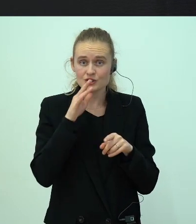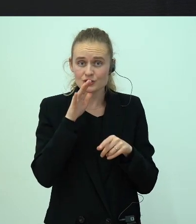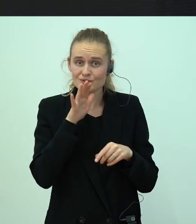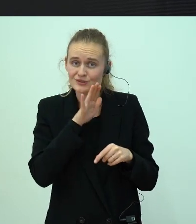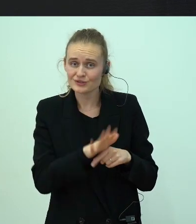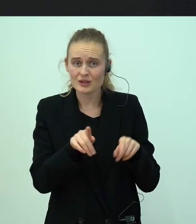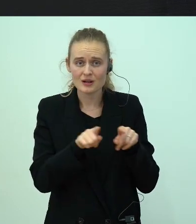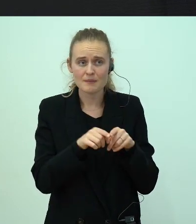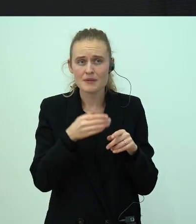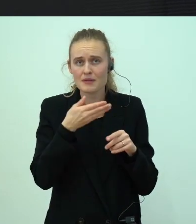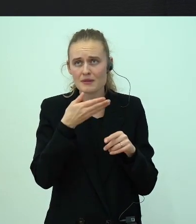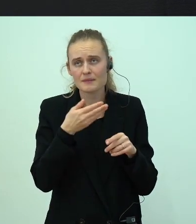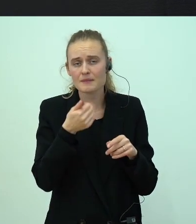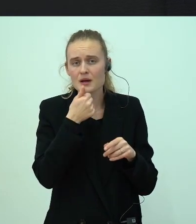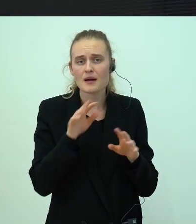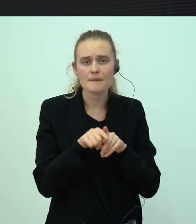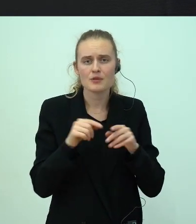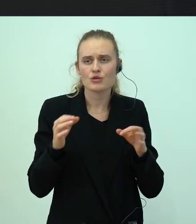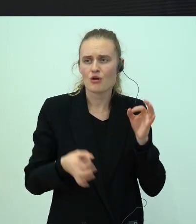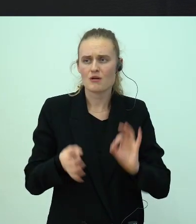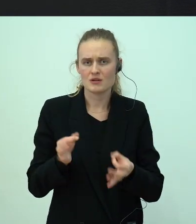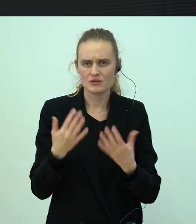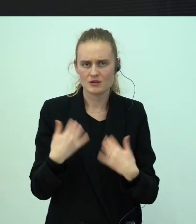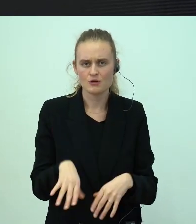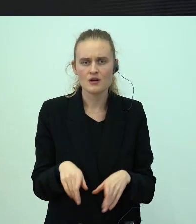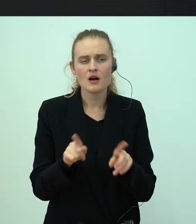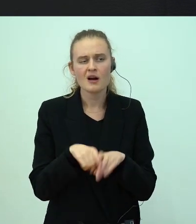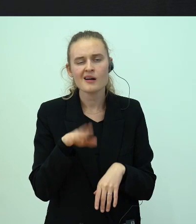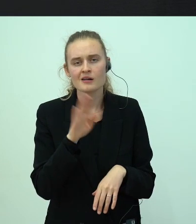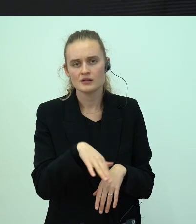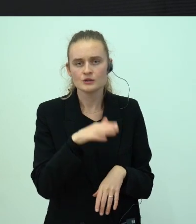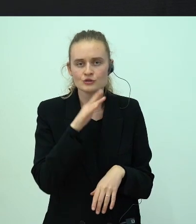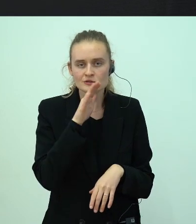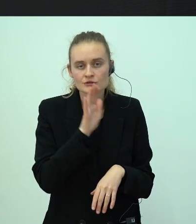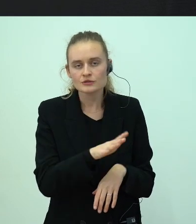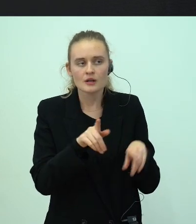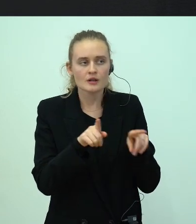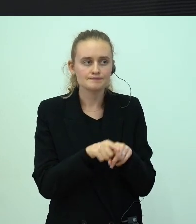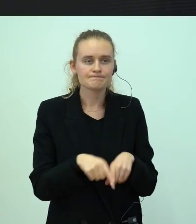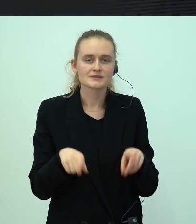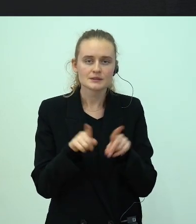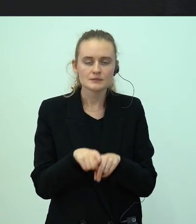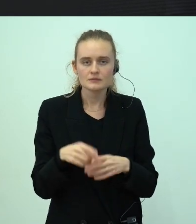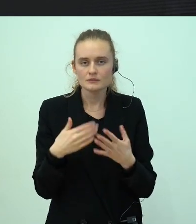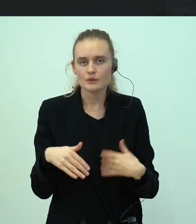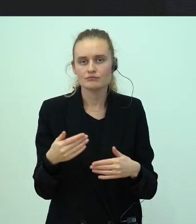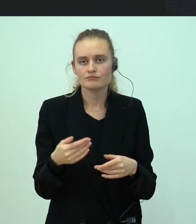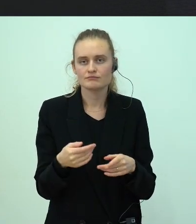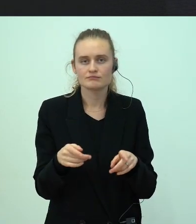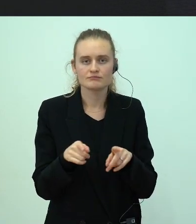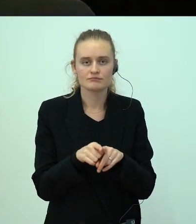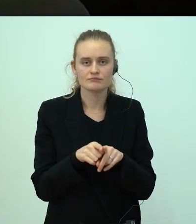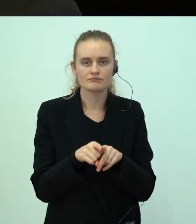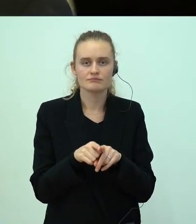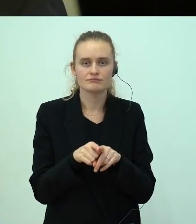tos antisemitinės retorikos normalizavimas, kad jau tas antisemitizmas tampa naujoju modus